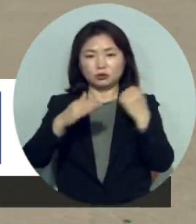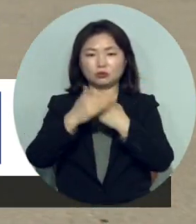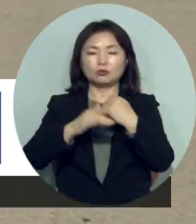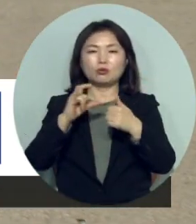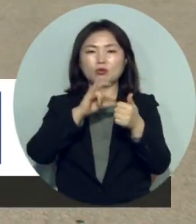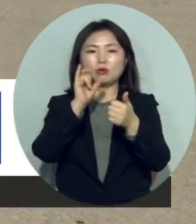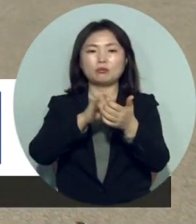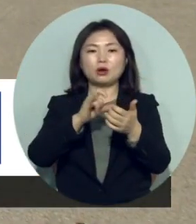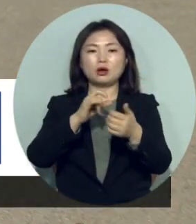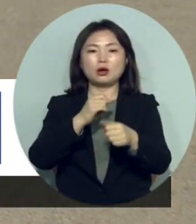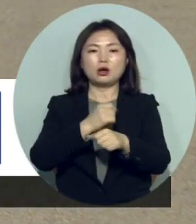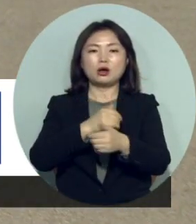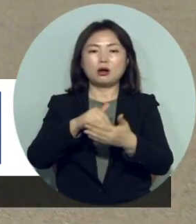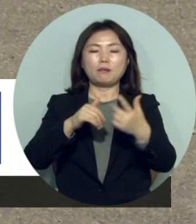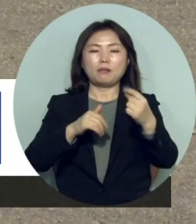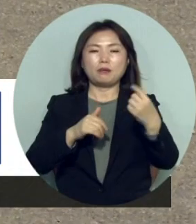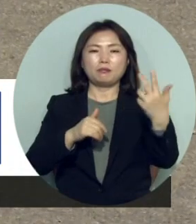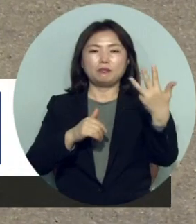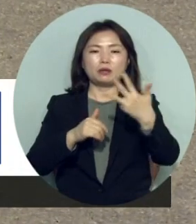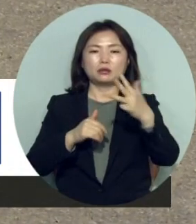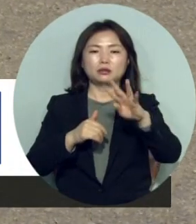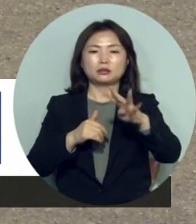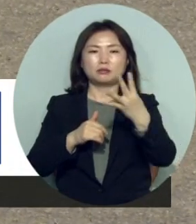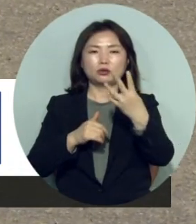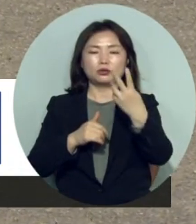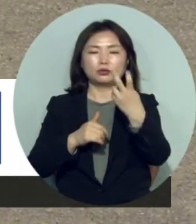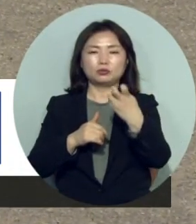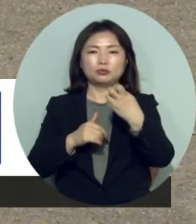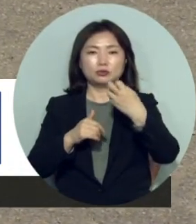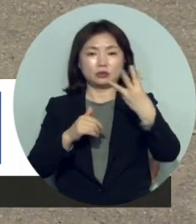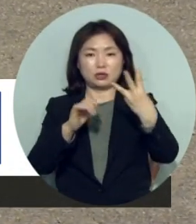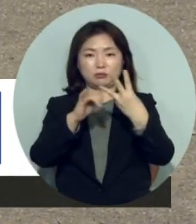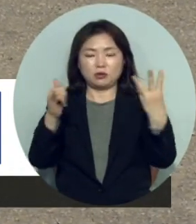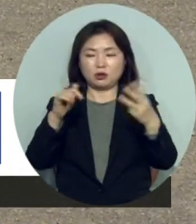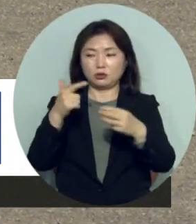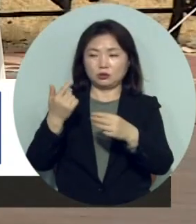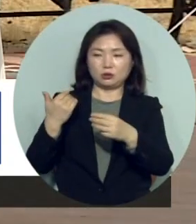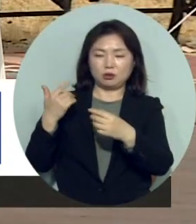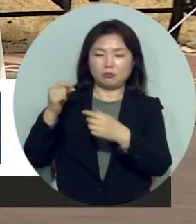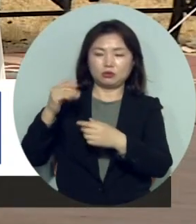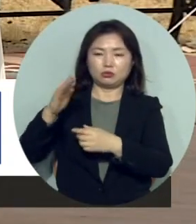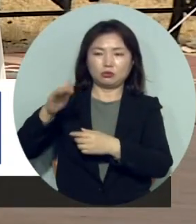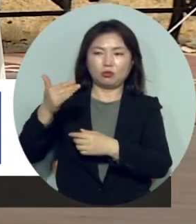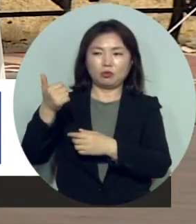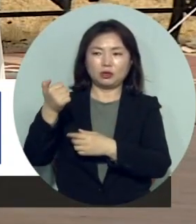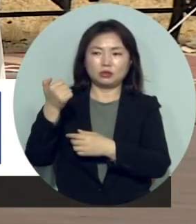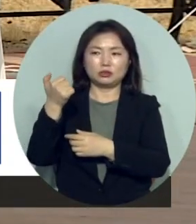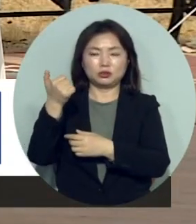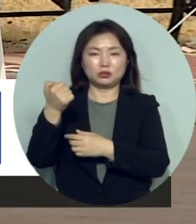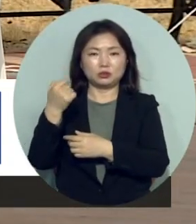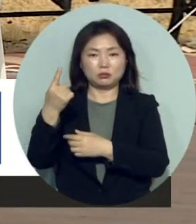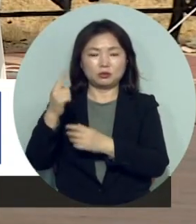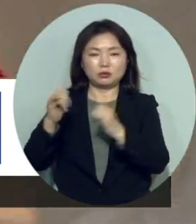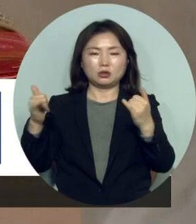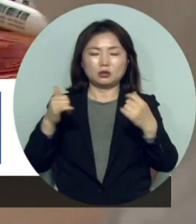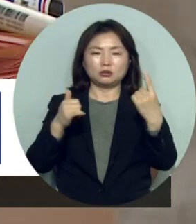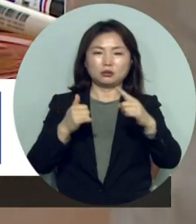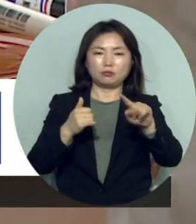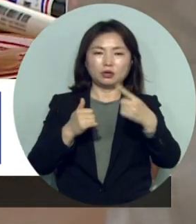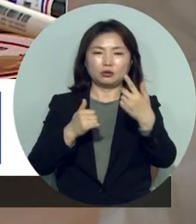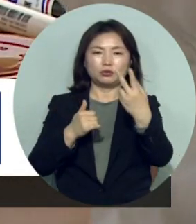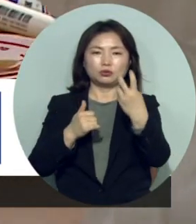코론 알고 신규 확진 자는 18,400 23명으로 하루전 19,500 51명 보다 1100